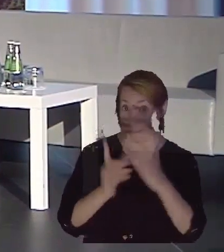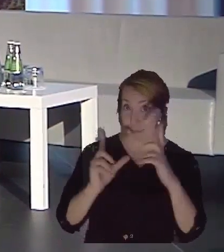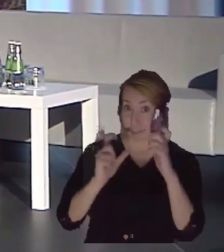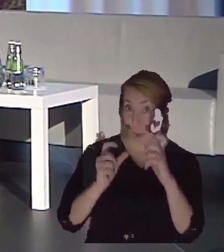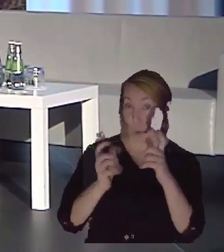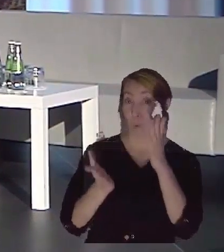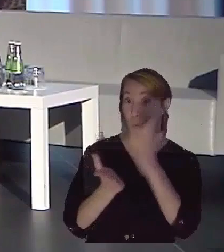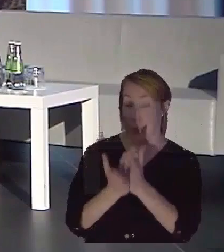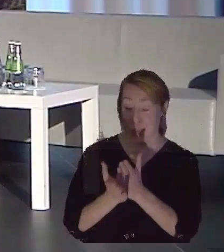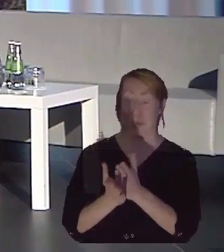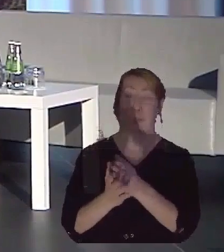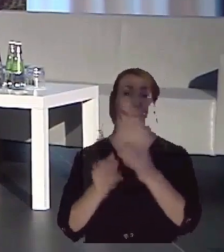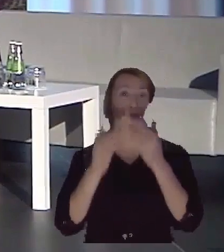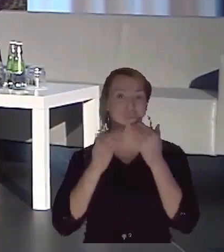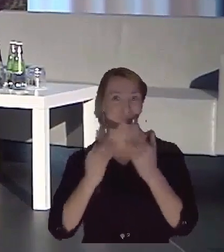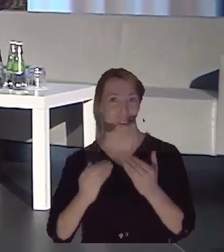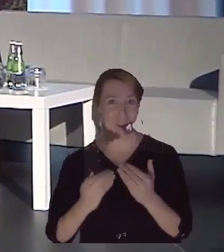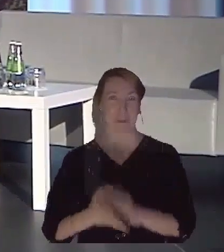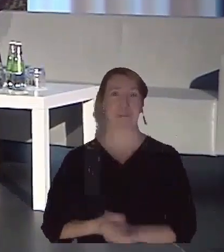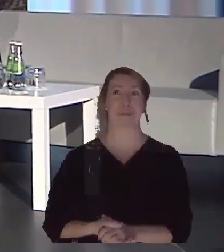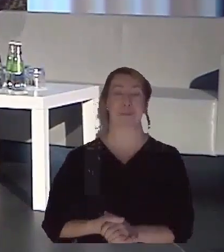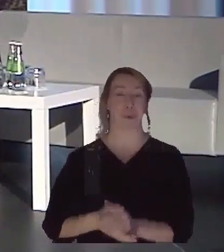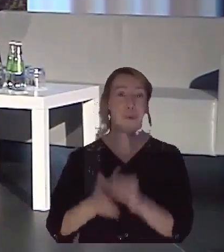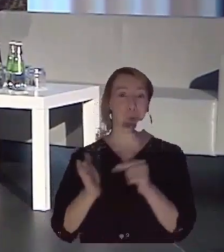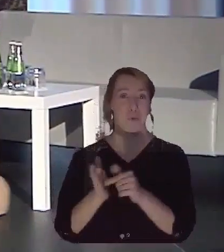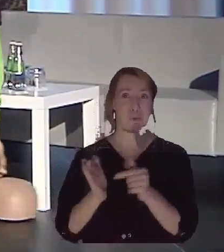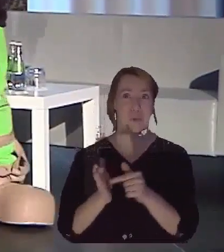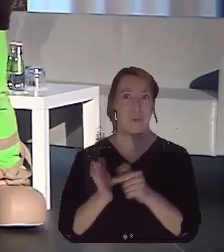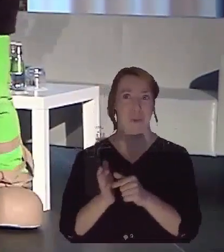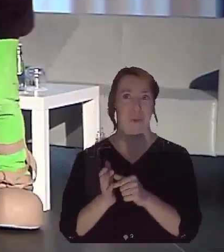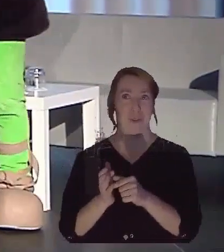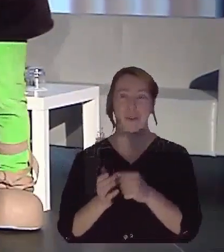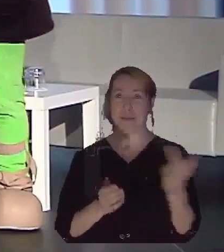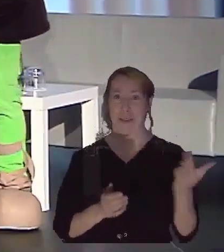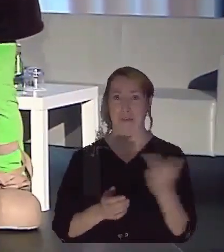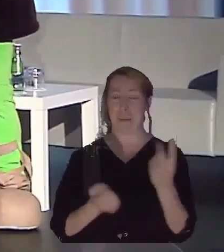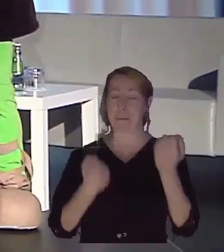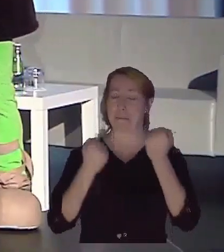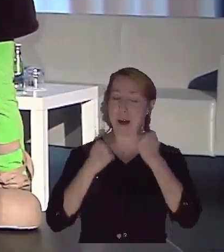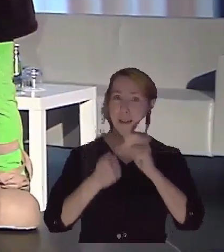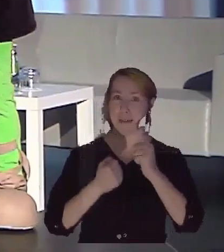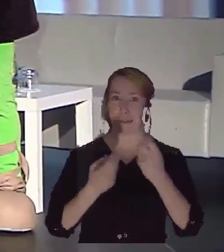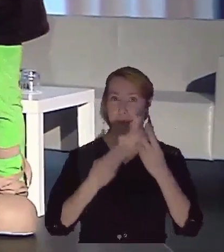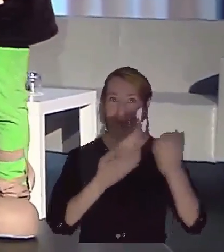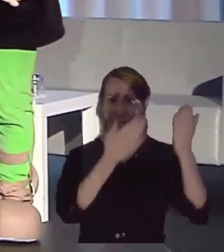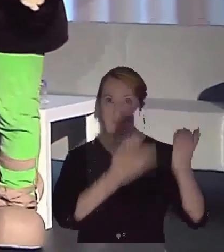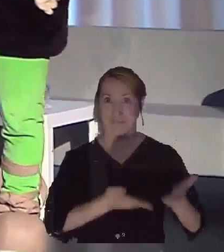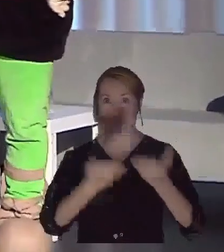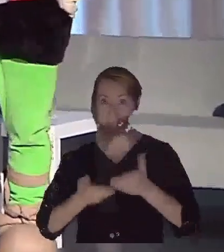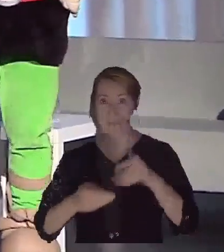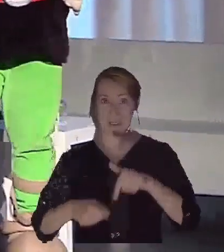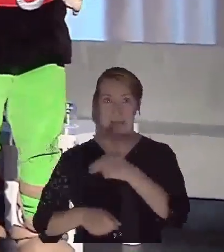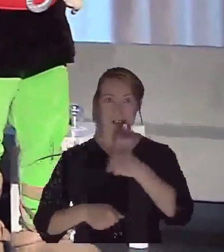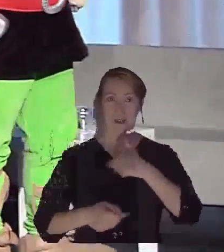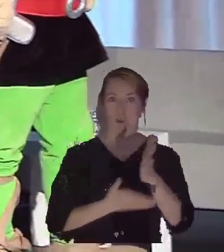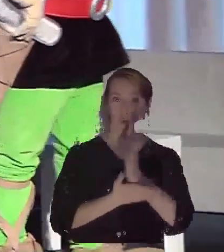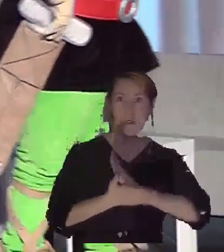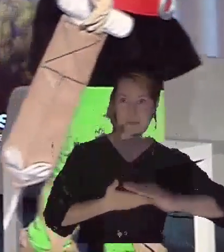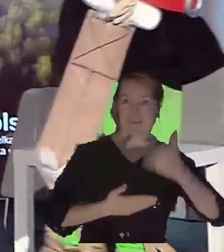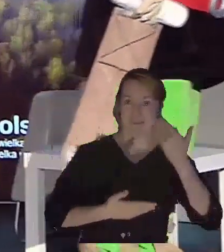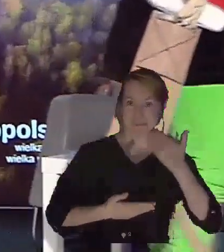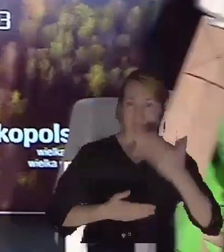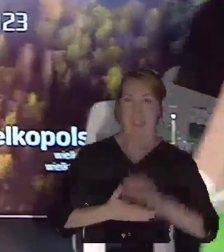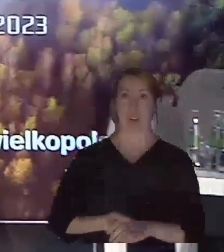Mamy to, dziękuję. To są bardzo ważne postacie dzisiaj w naszej sesji i